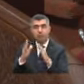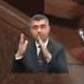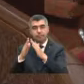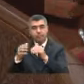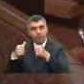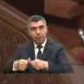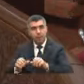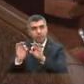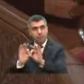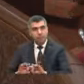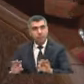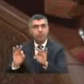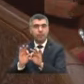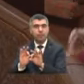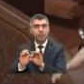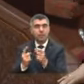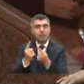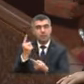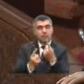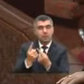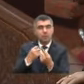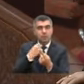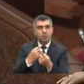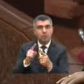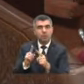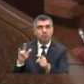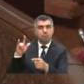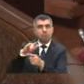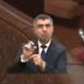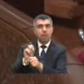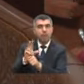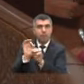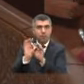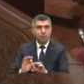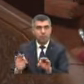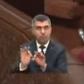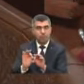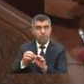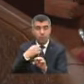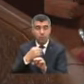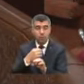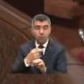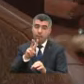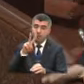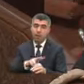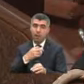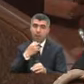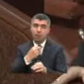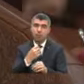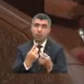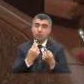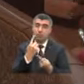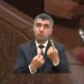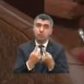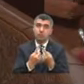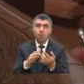انه يقدر ما يكونش يلقى الرحلات. ولكن الا تبعوني انا غادي نمشيو في الهويه، غنقول